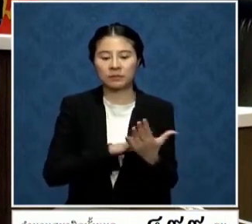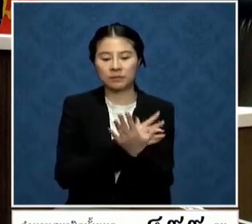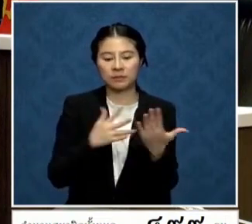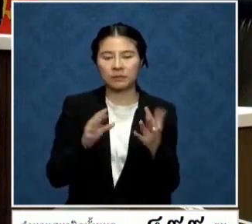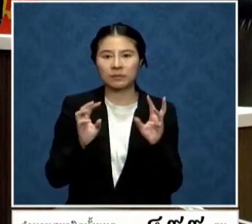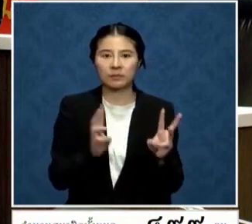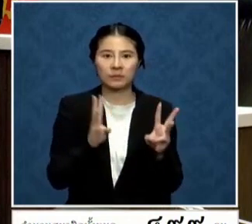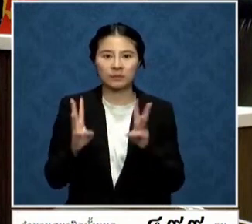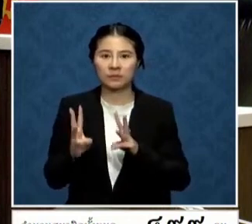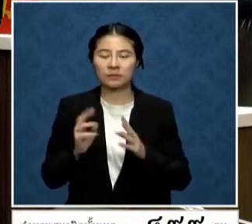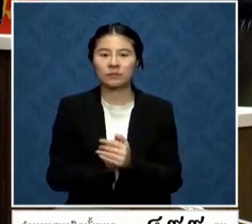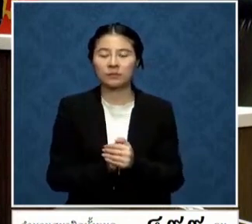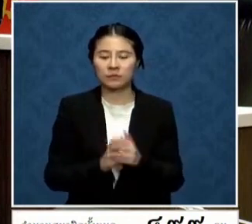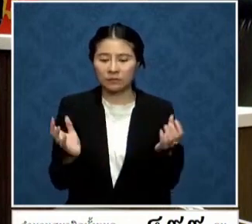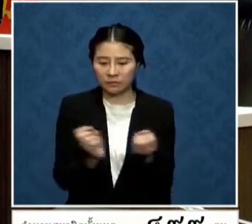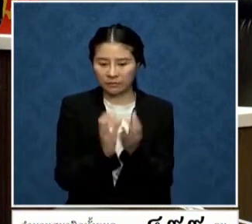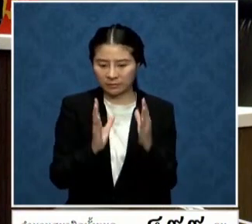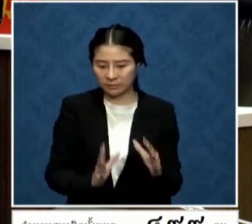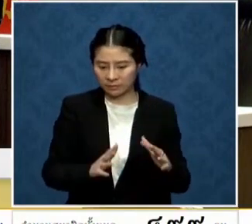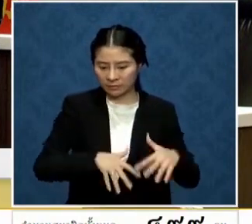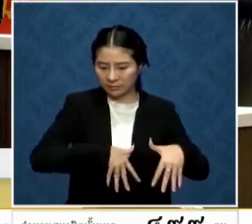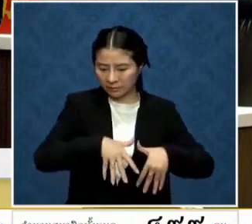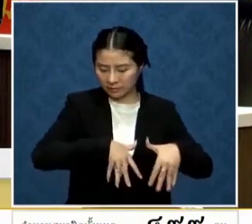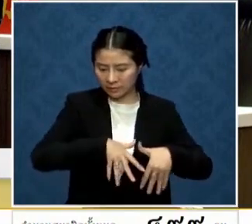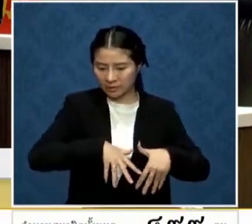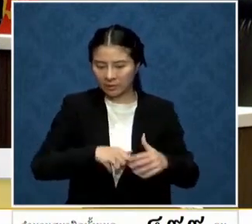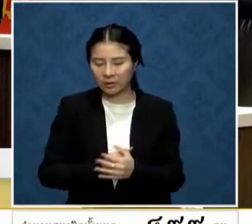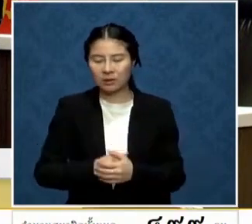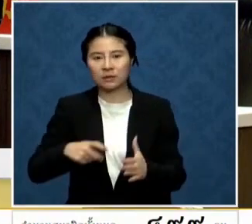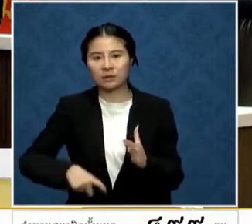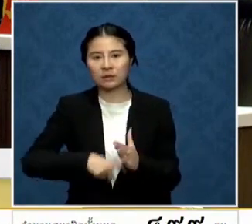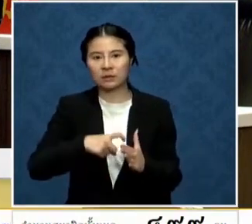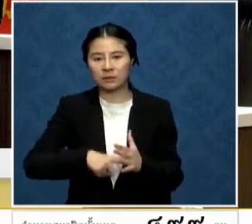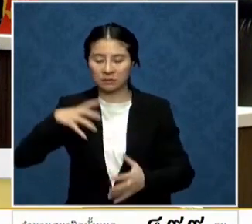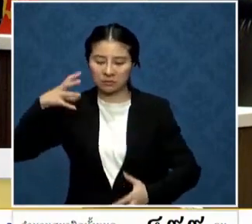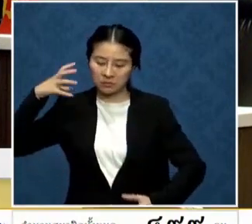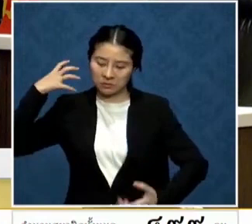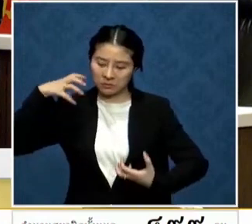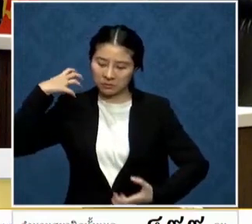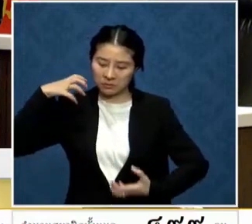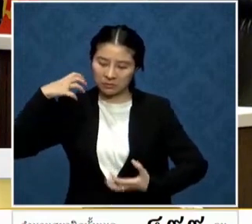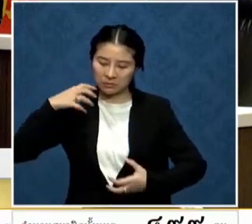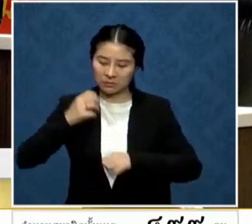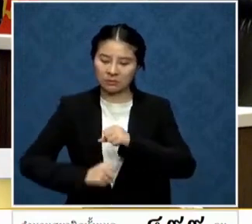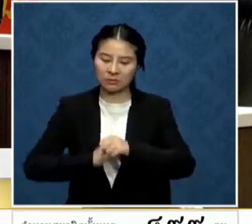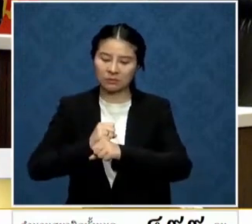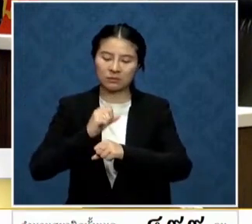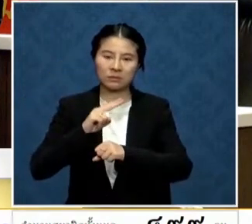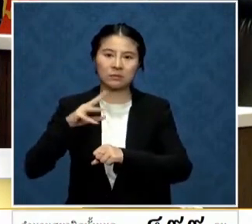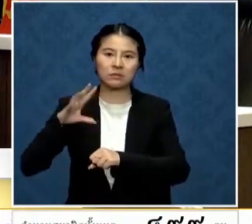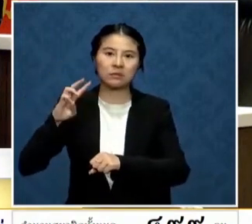ปัญหาความเดือดร้อนอันเกิดจากลิงนะครับท่านประธานครับภาพรวมสถิติปี 2561นะครับกรม